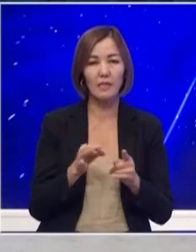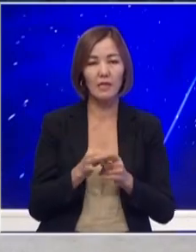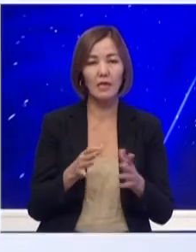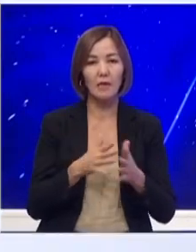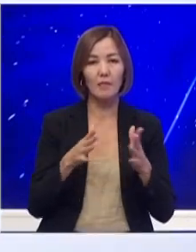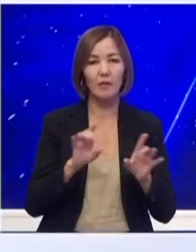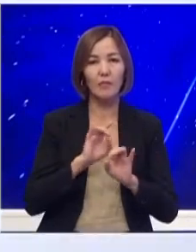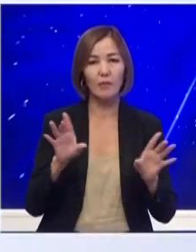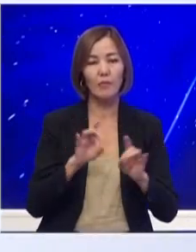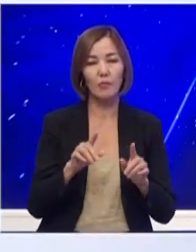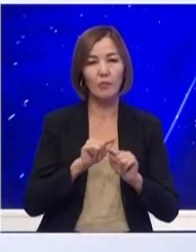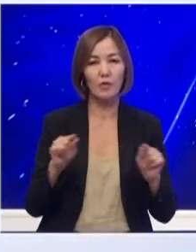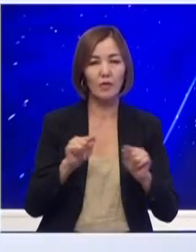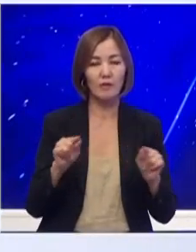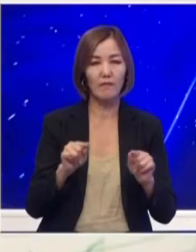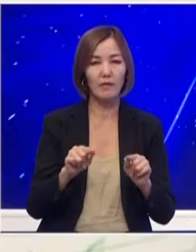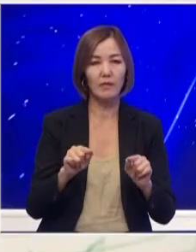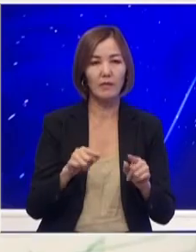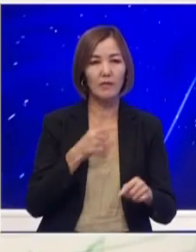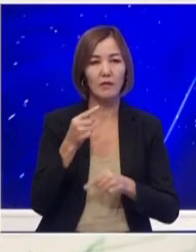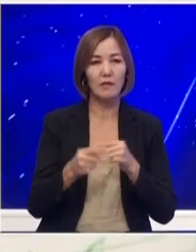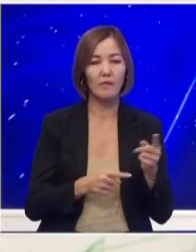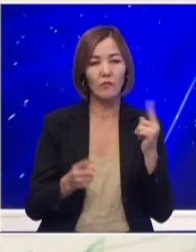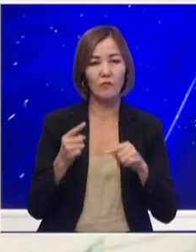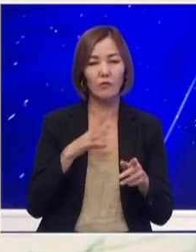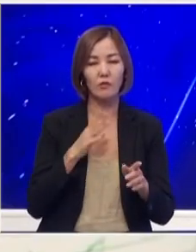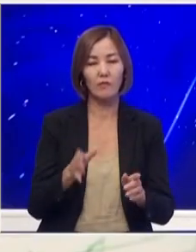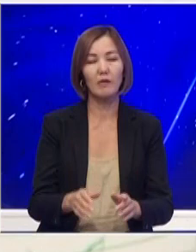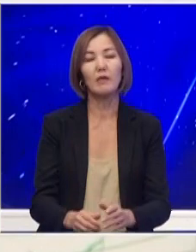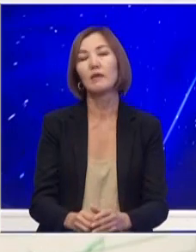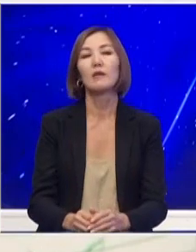широко популяризировать его наследие.